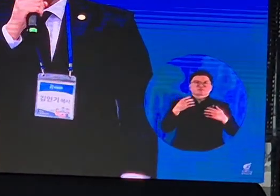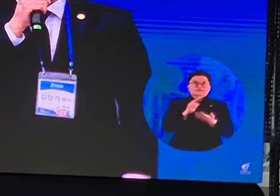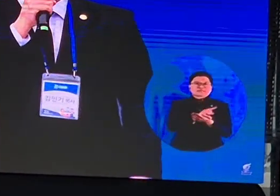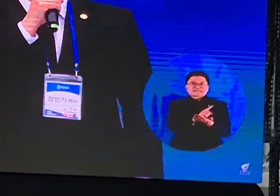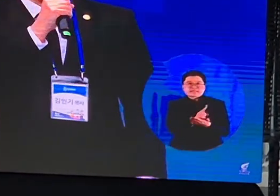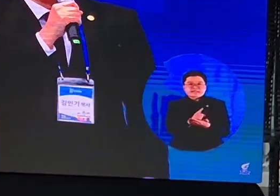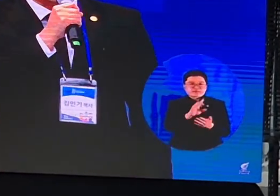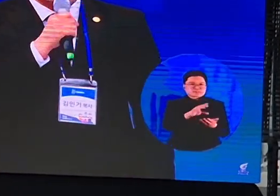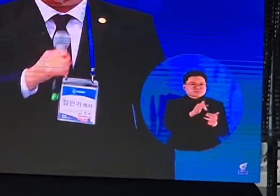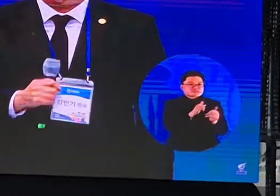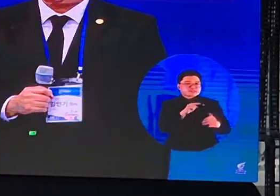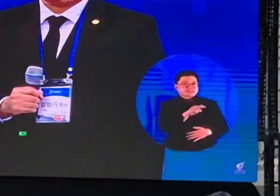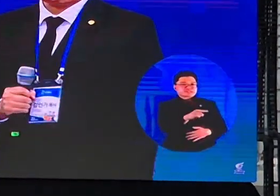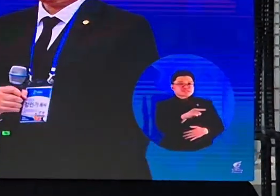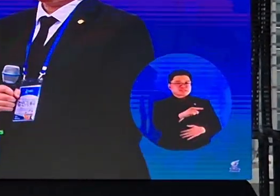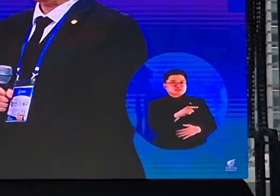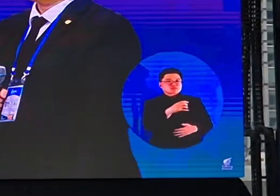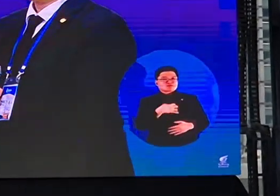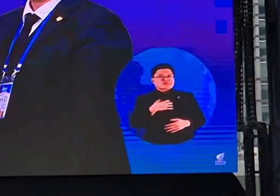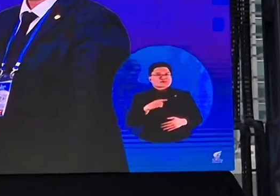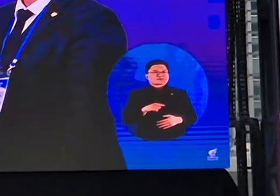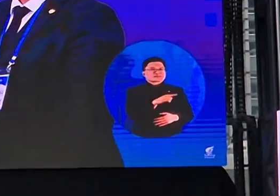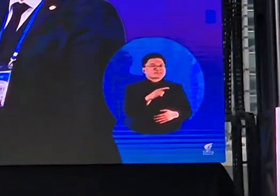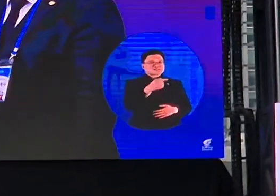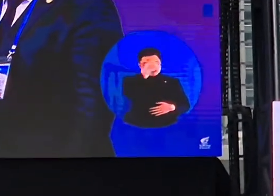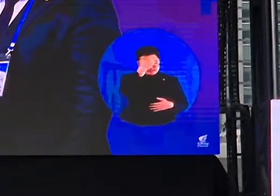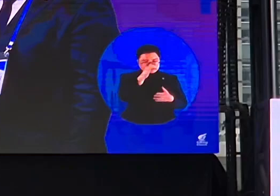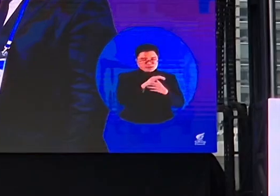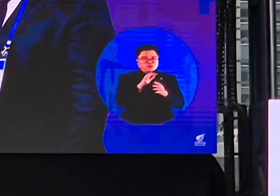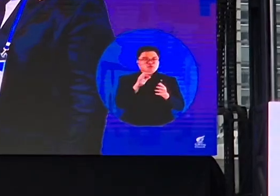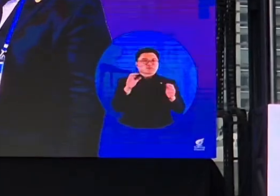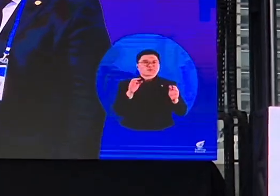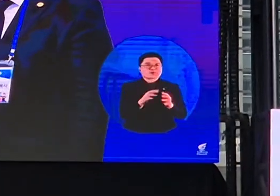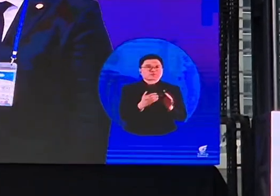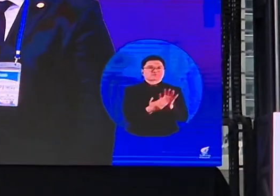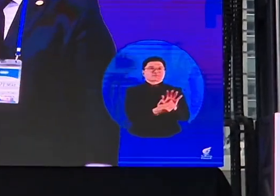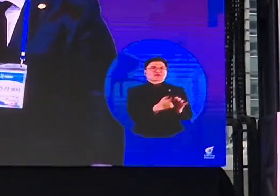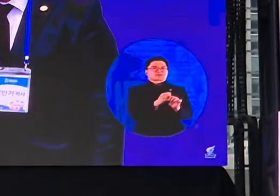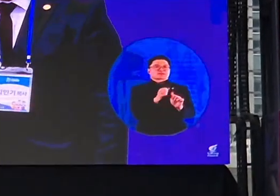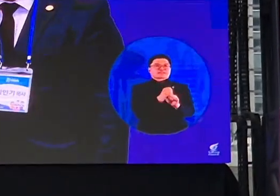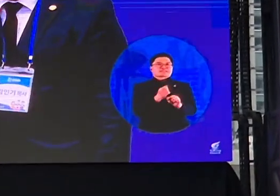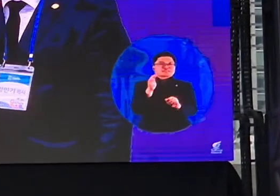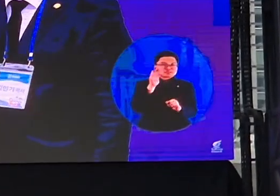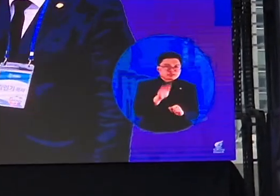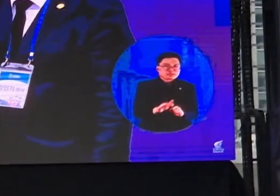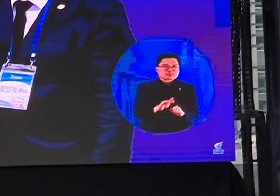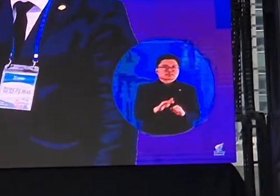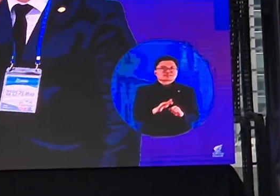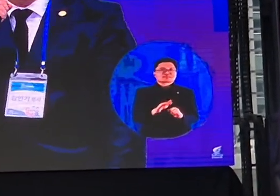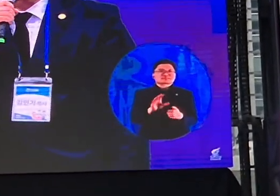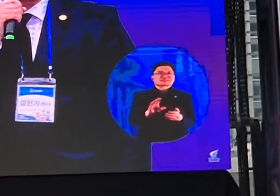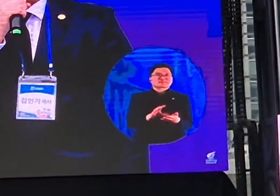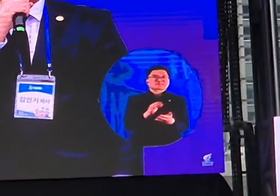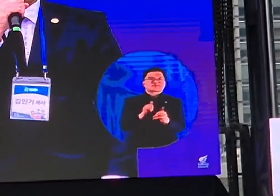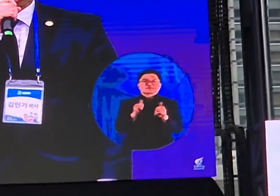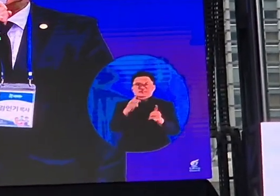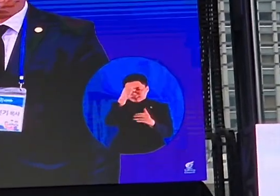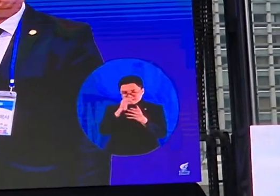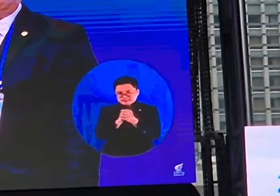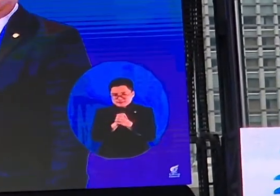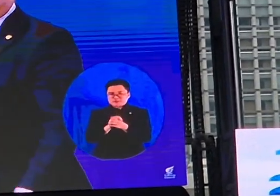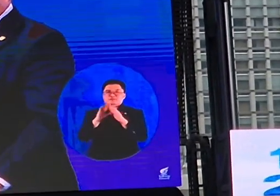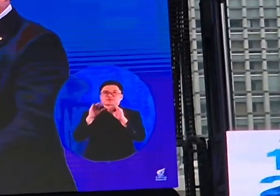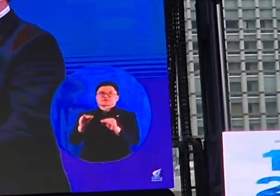기도 모임을 막으려 했습니다. The Christians would not stop praying. 그러나 크리스천들은 기도를 멈추지